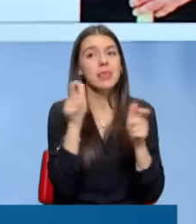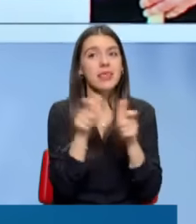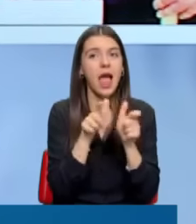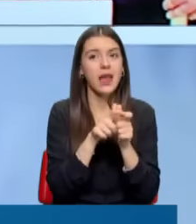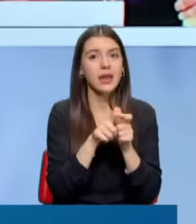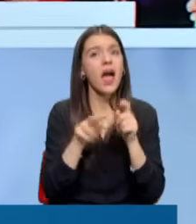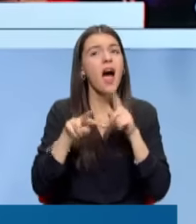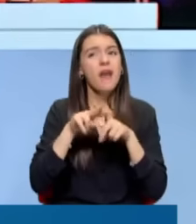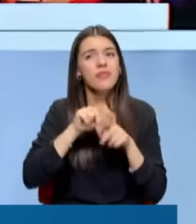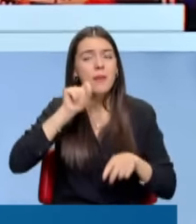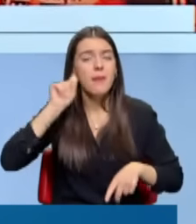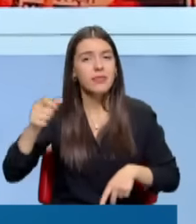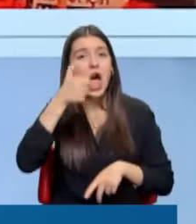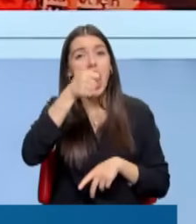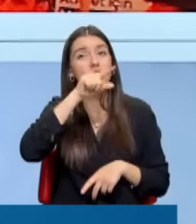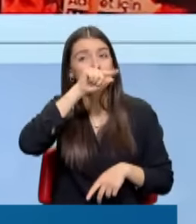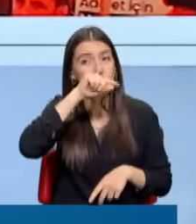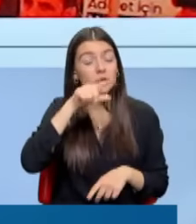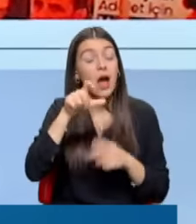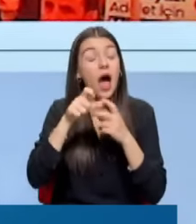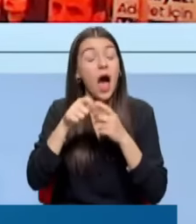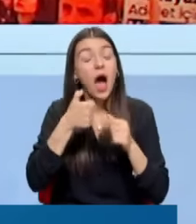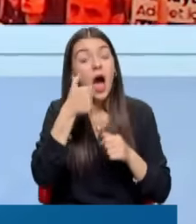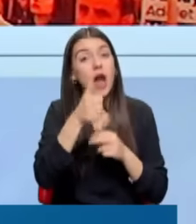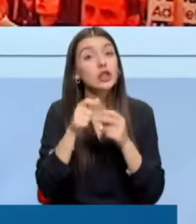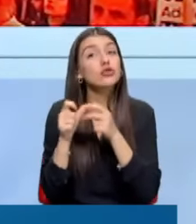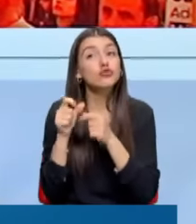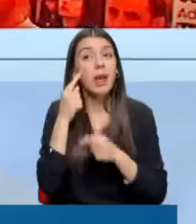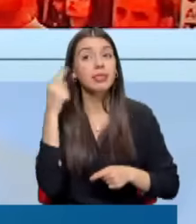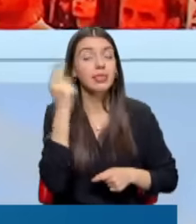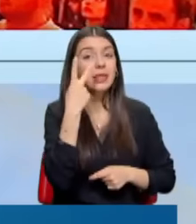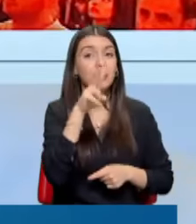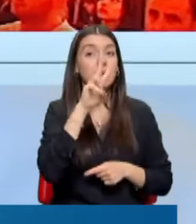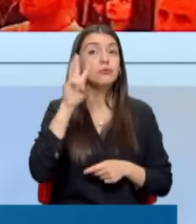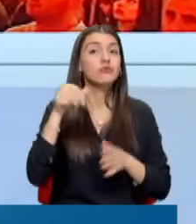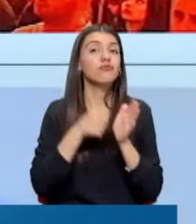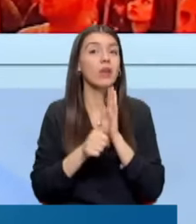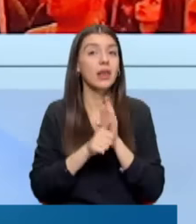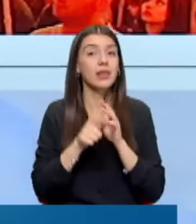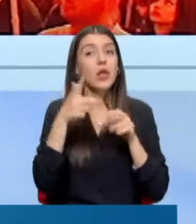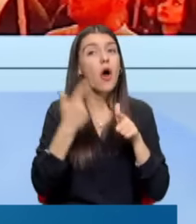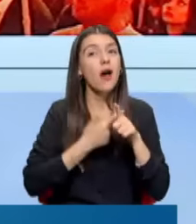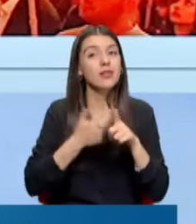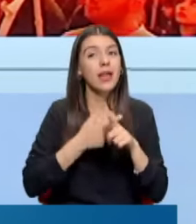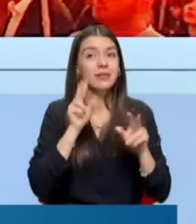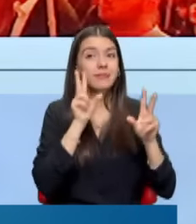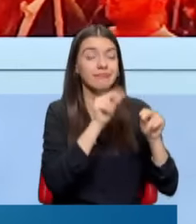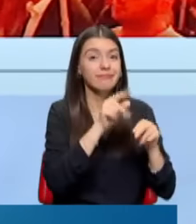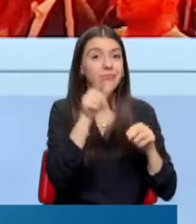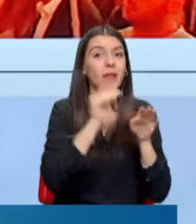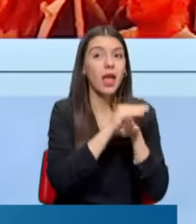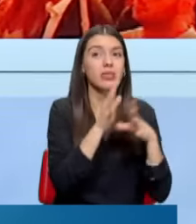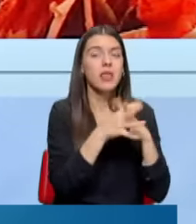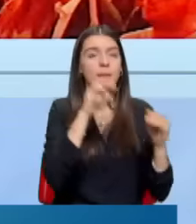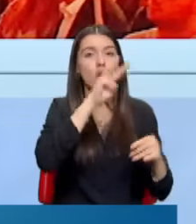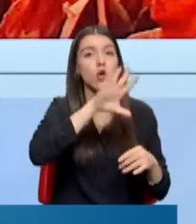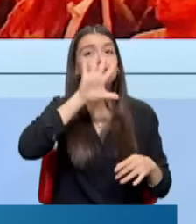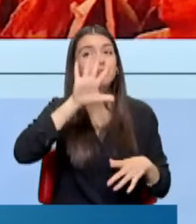6 Şubat 2023 depreminde yıkılan İSİAS Otel'de yaşamını yitiren 35 KKTC'li öğrenci